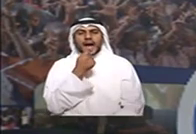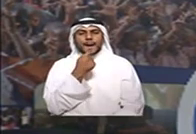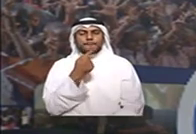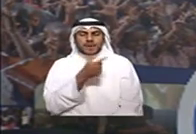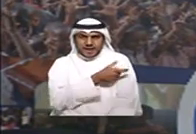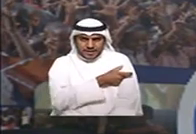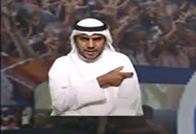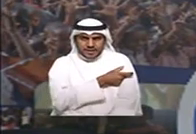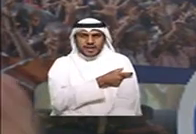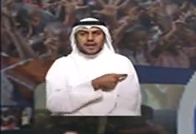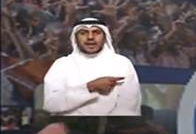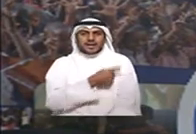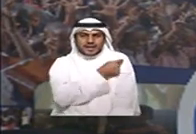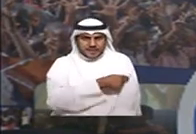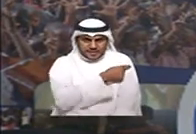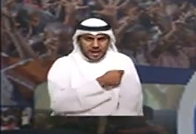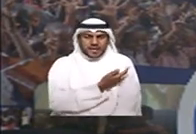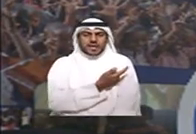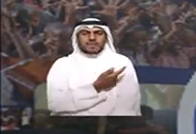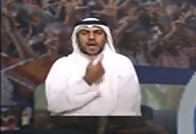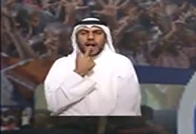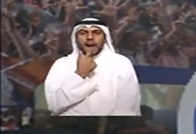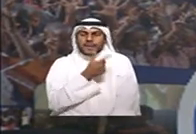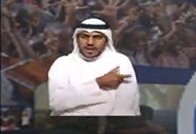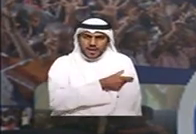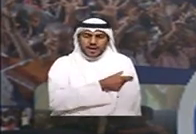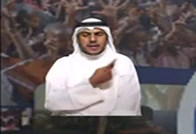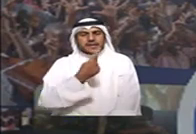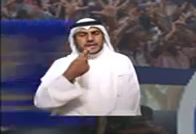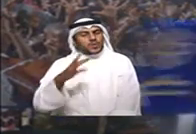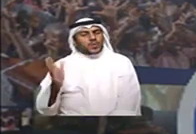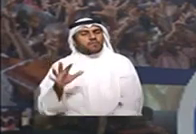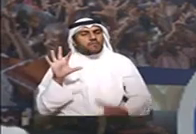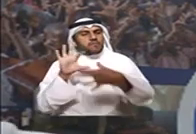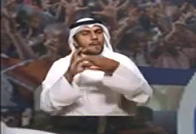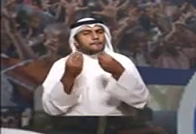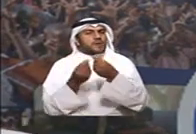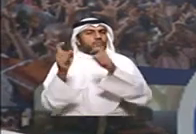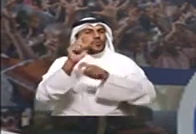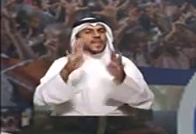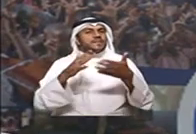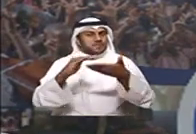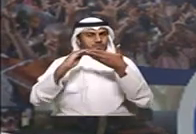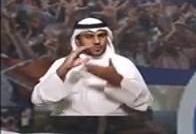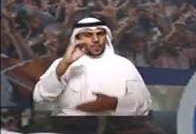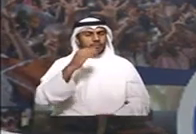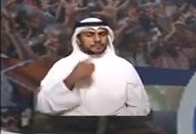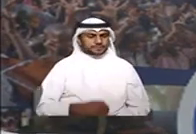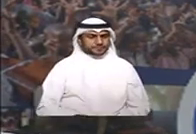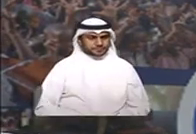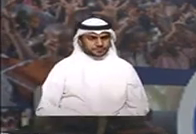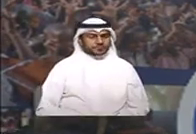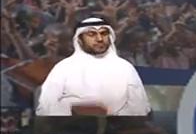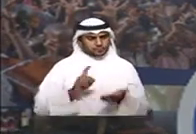الأحمر. حدثنا ونضع المشاهد الكريم أيضا حول تفاصيل هذه الاتفاقية. نعم، طبعا